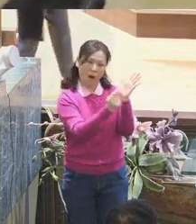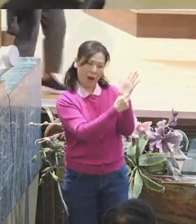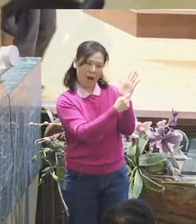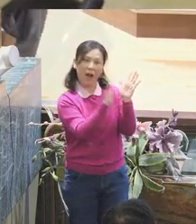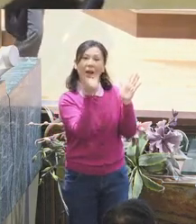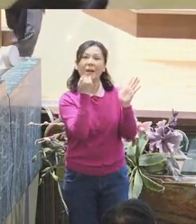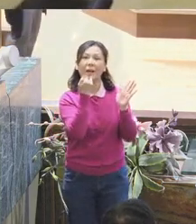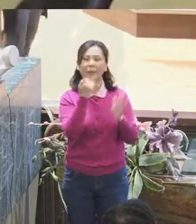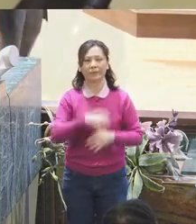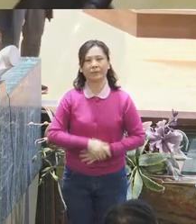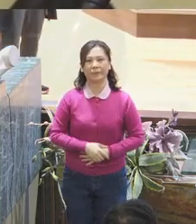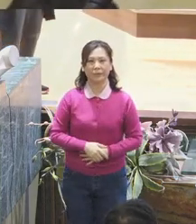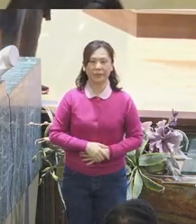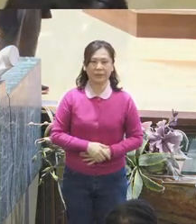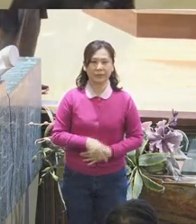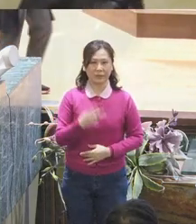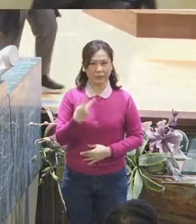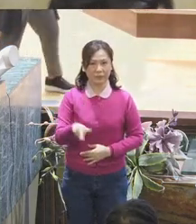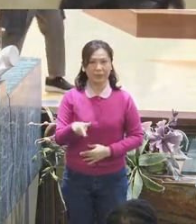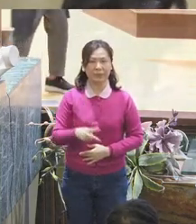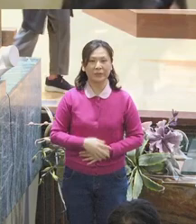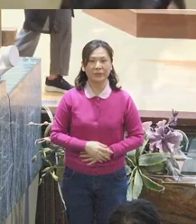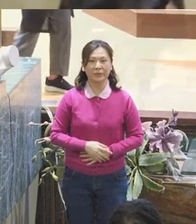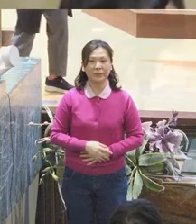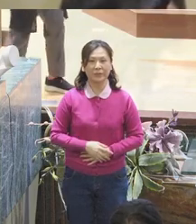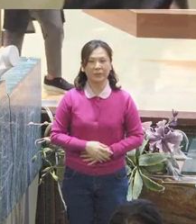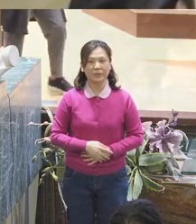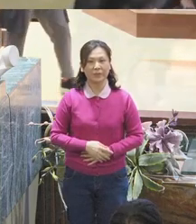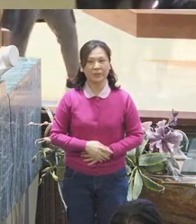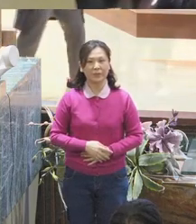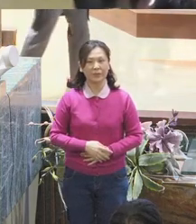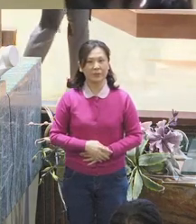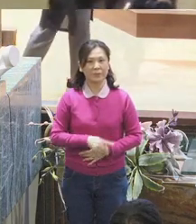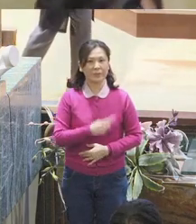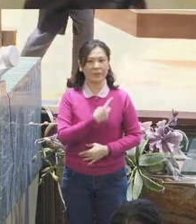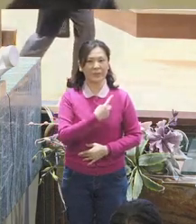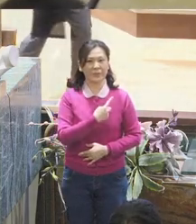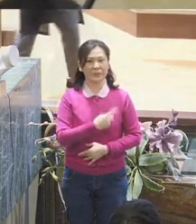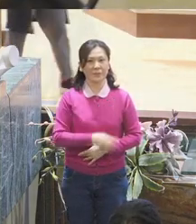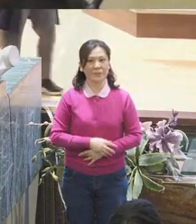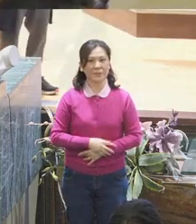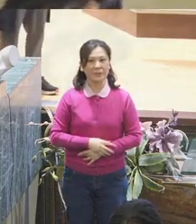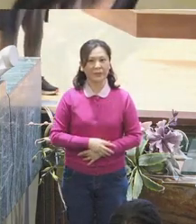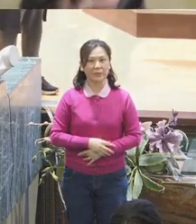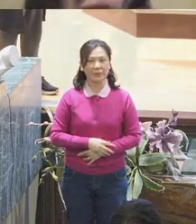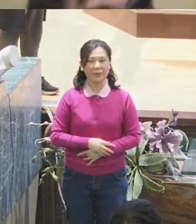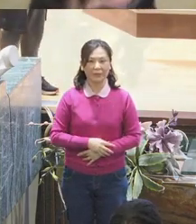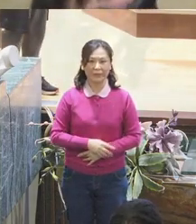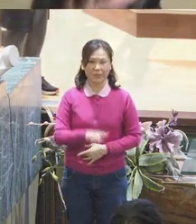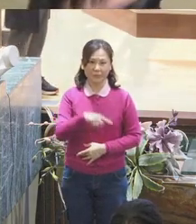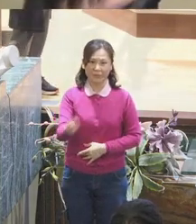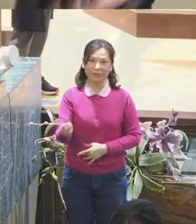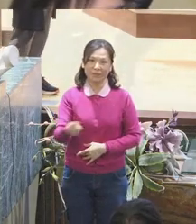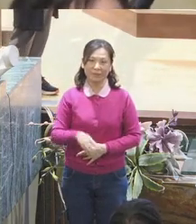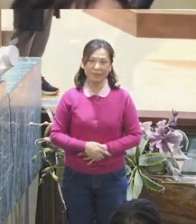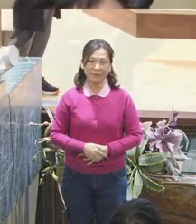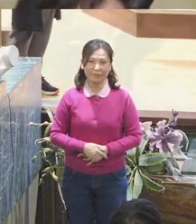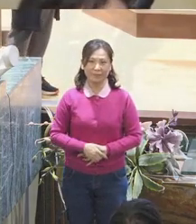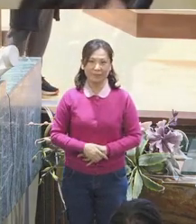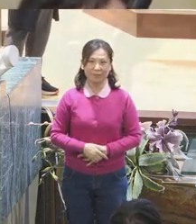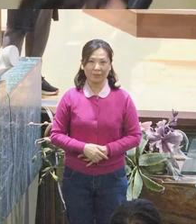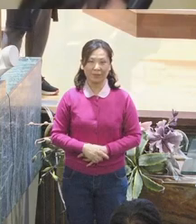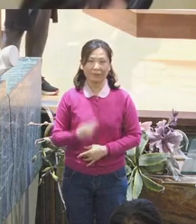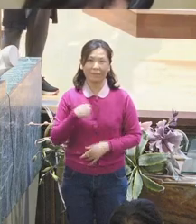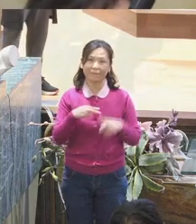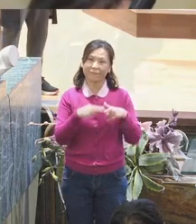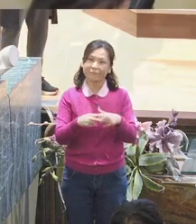度。然后我代表开放文化基金会第一题蛮想听的。好，那接下来让我